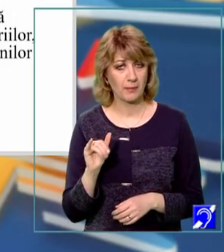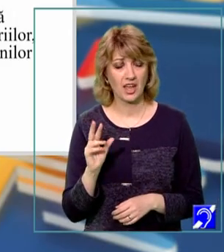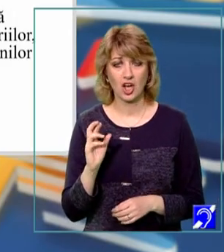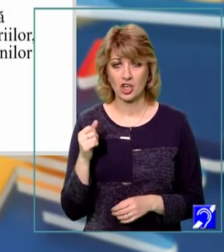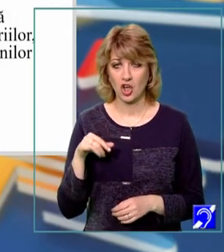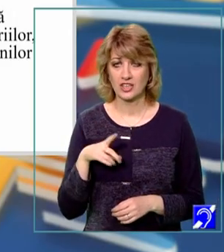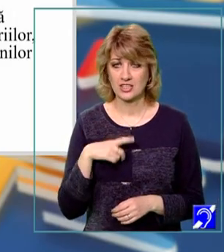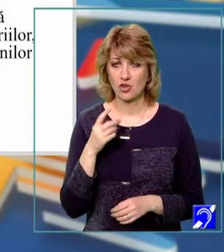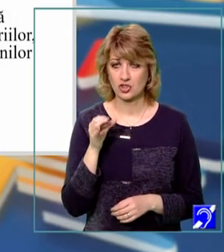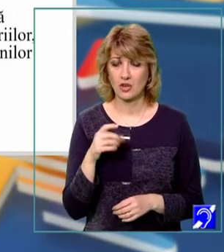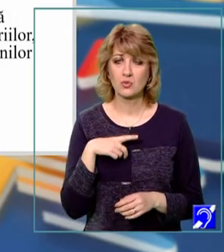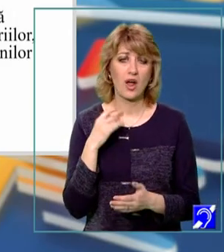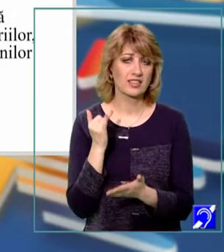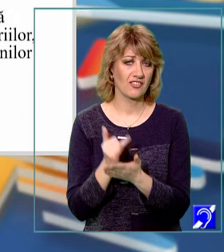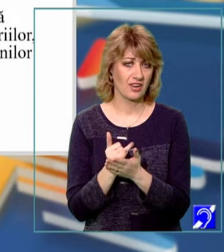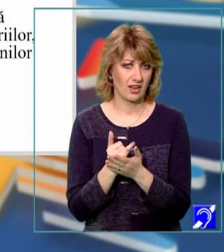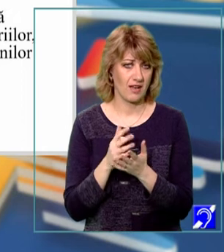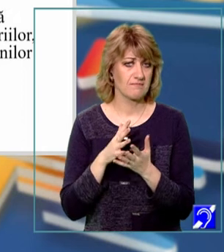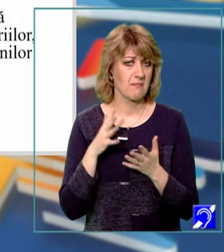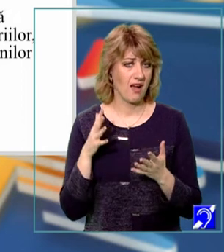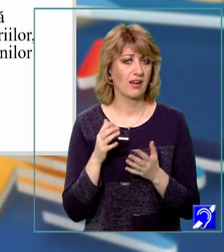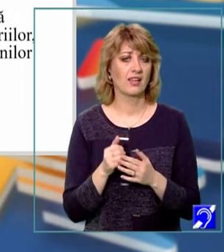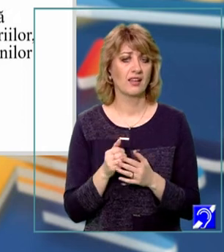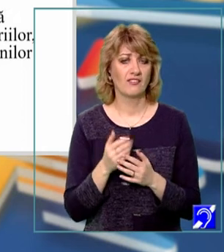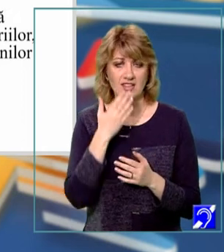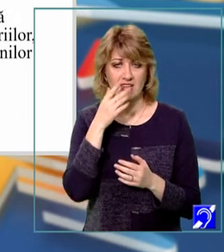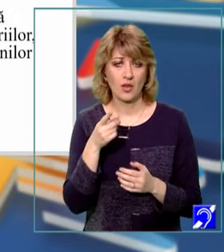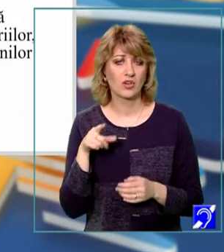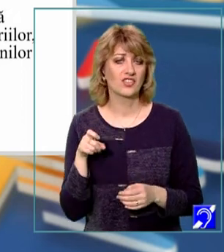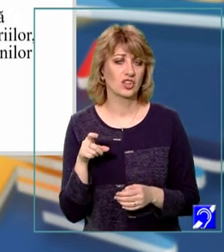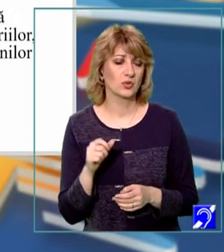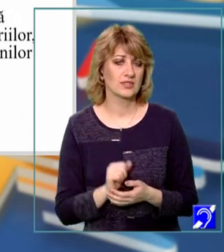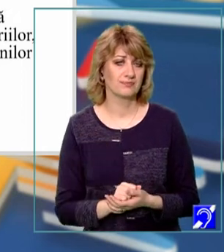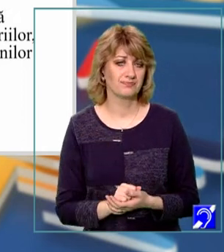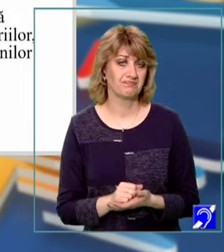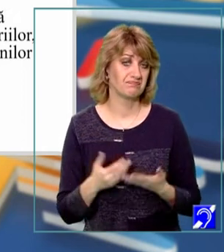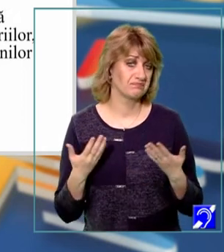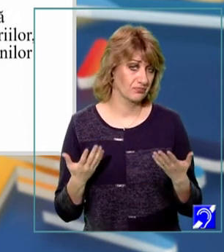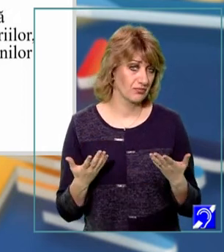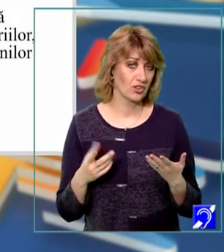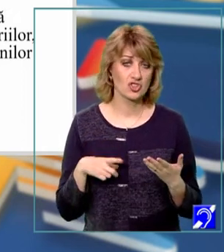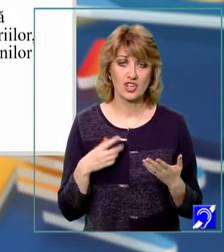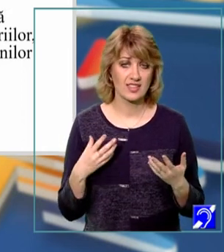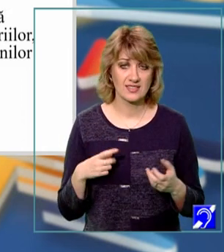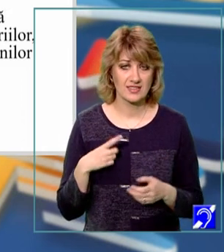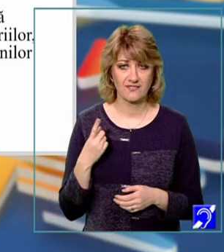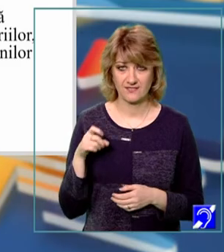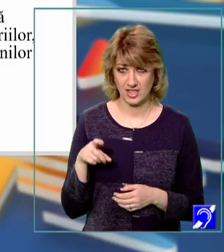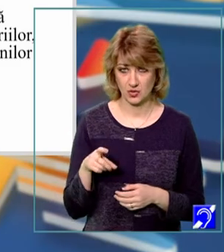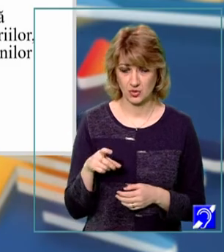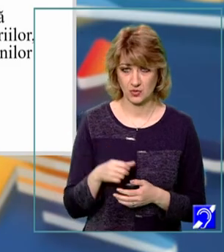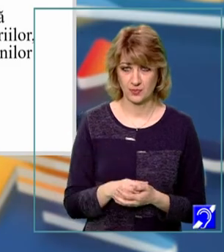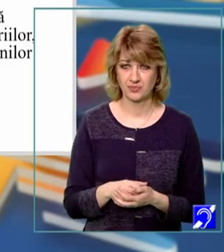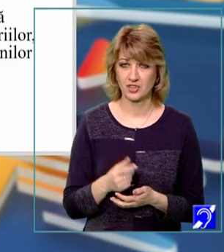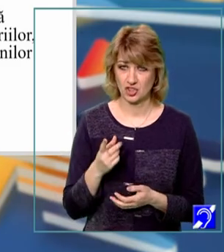de celulă, este un adevărat gigant față de un virus. Așadar, ce este virusul? Și